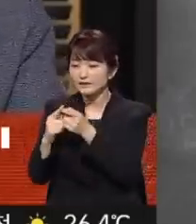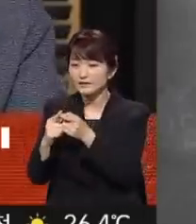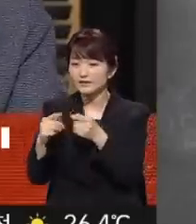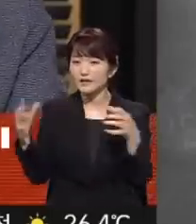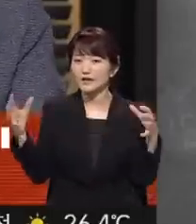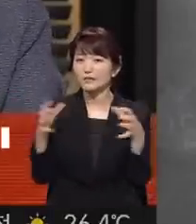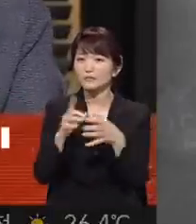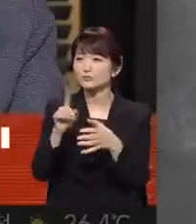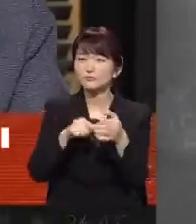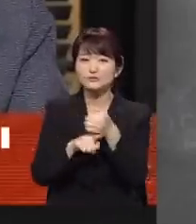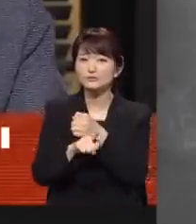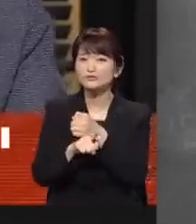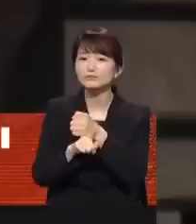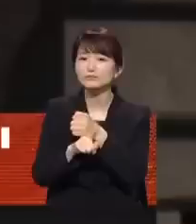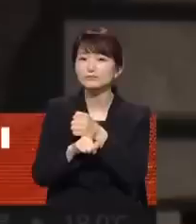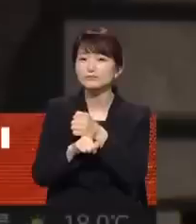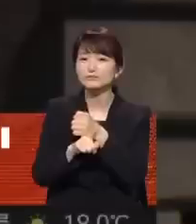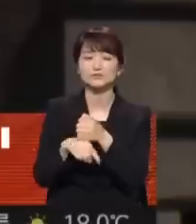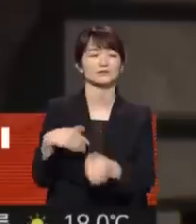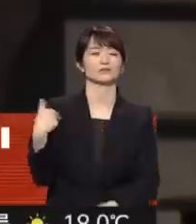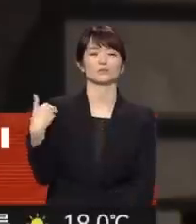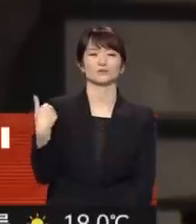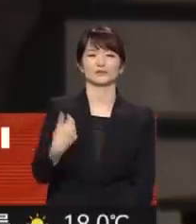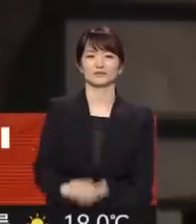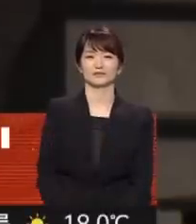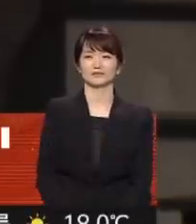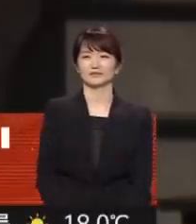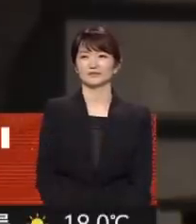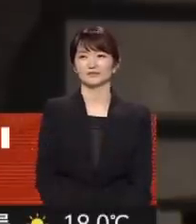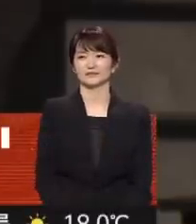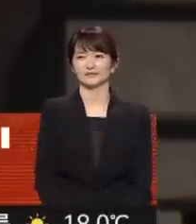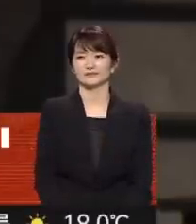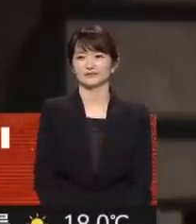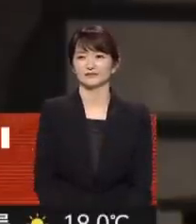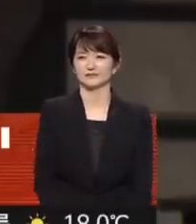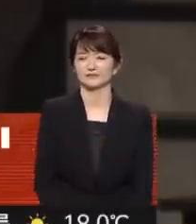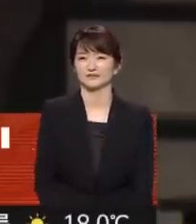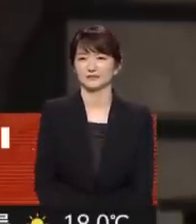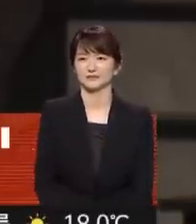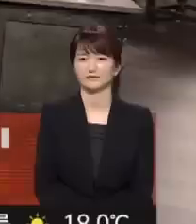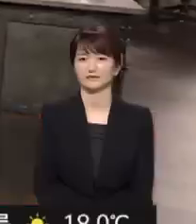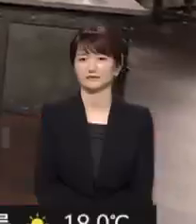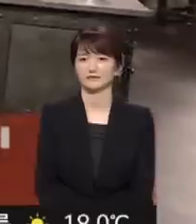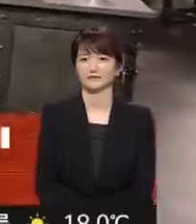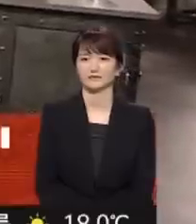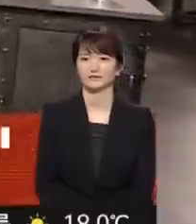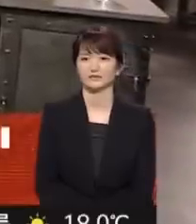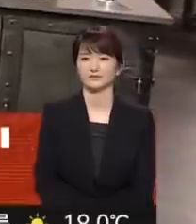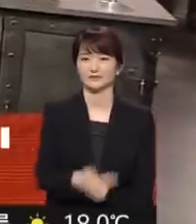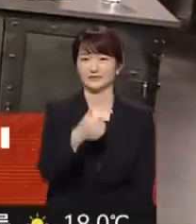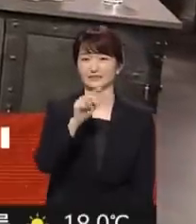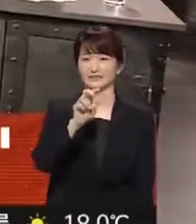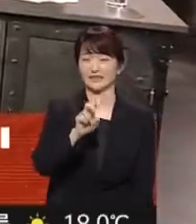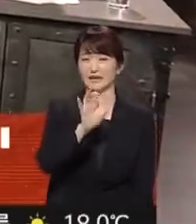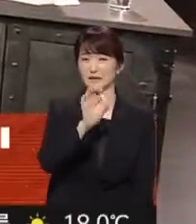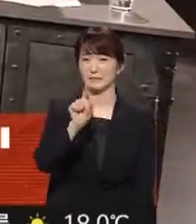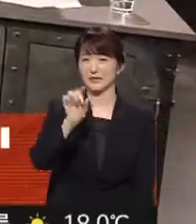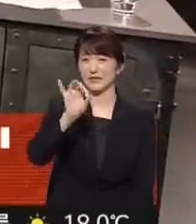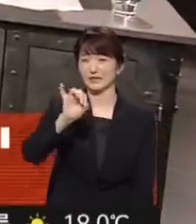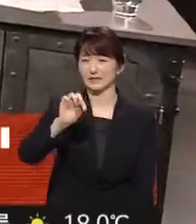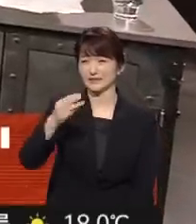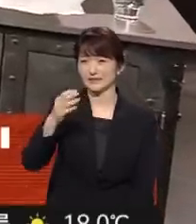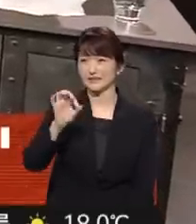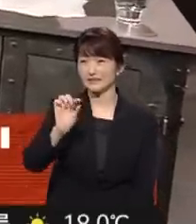이게 원래는? 무슨 소리인지 잘 모르죠. 혹시 박 변호사님 아세요? 남아 이런 중천금이겠죠. 그러니까 발음이 이상하다. 아, 남아 이런 중천금.